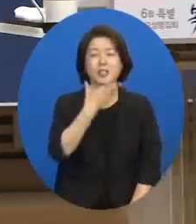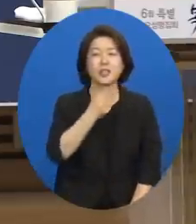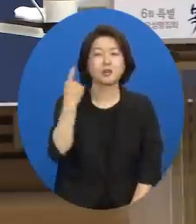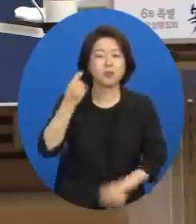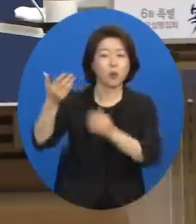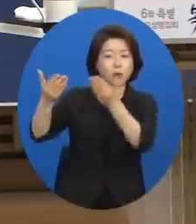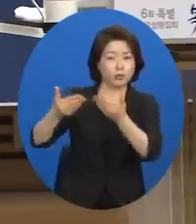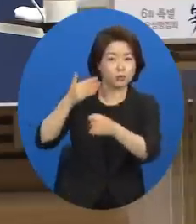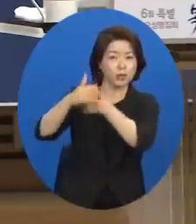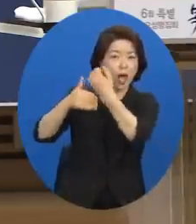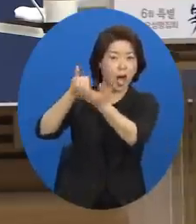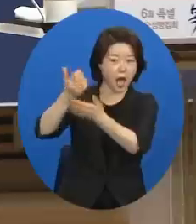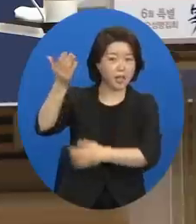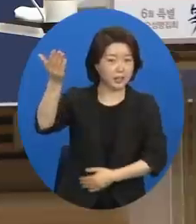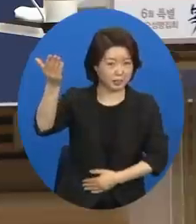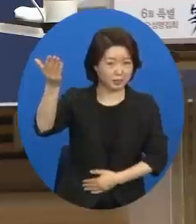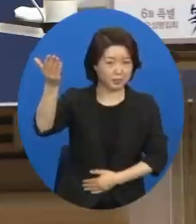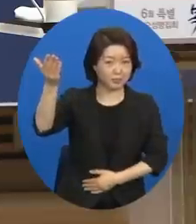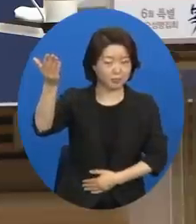주신 하나님이 이